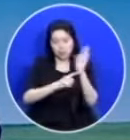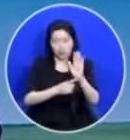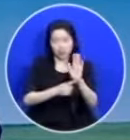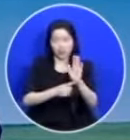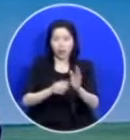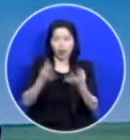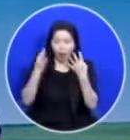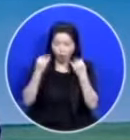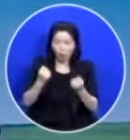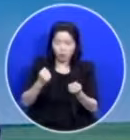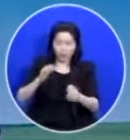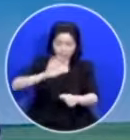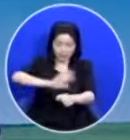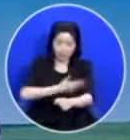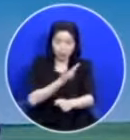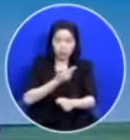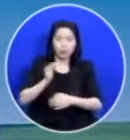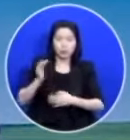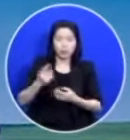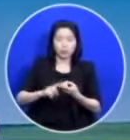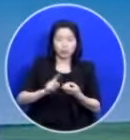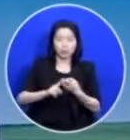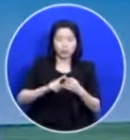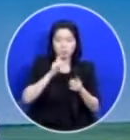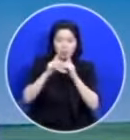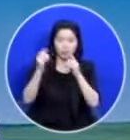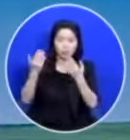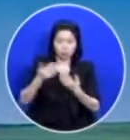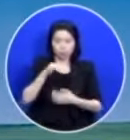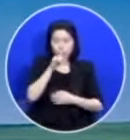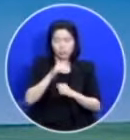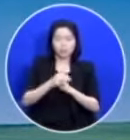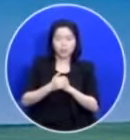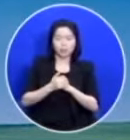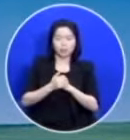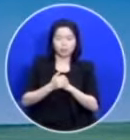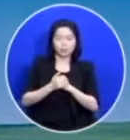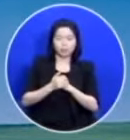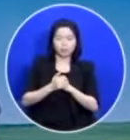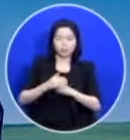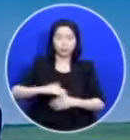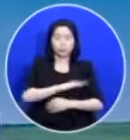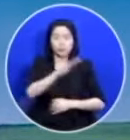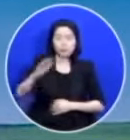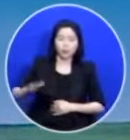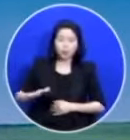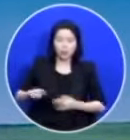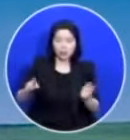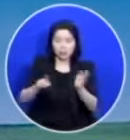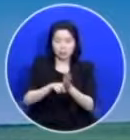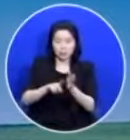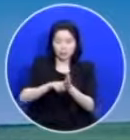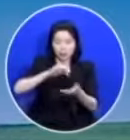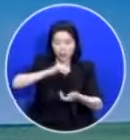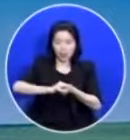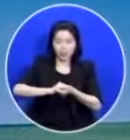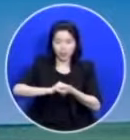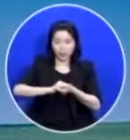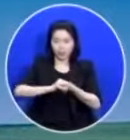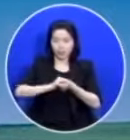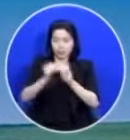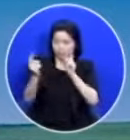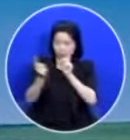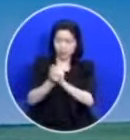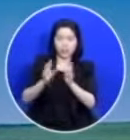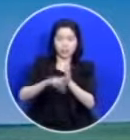얼마나 잘못되었는지를 말해 주고 있는 말씀입니다 우리가 믿음의 한계에 직면했을 때